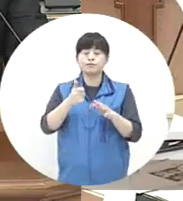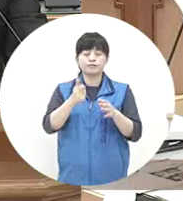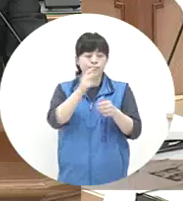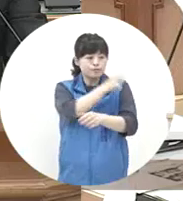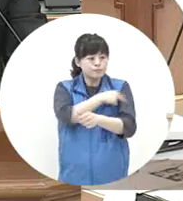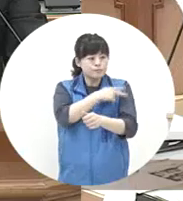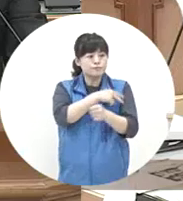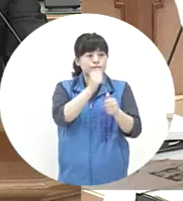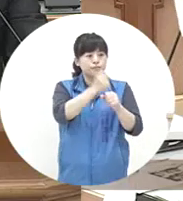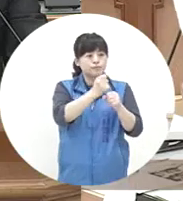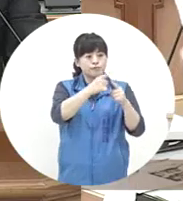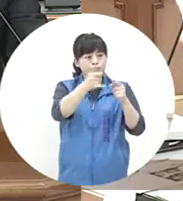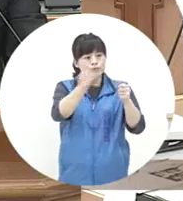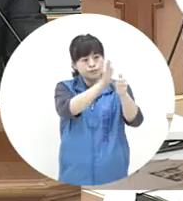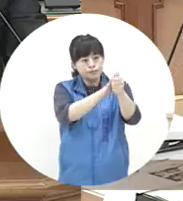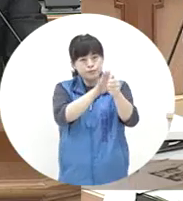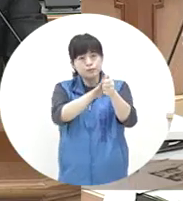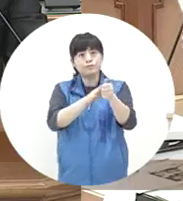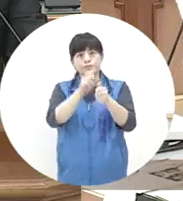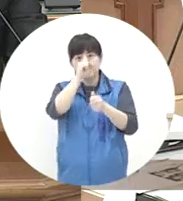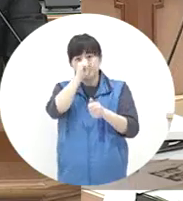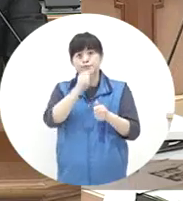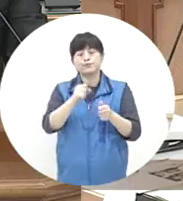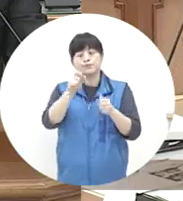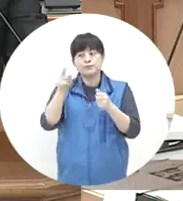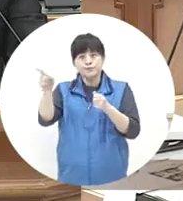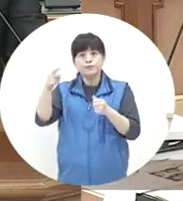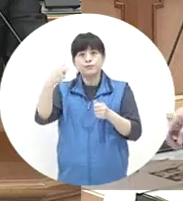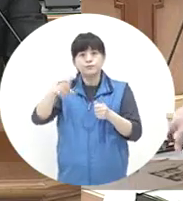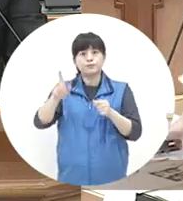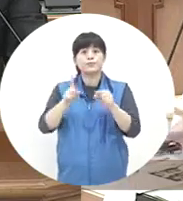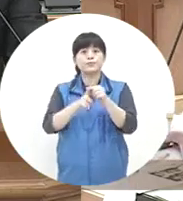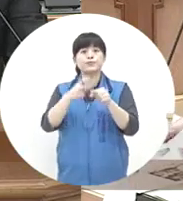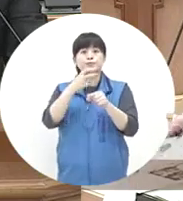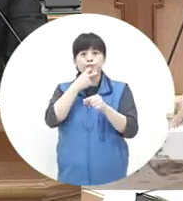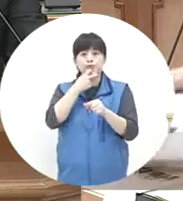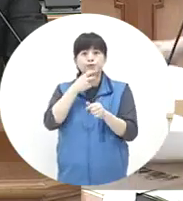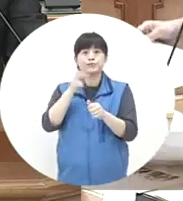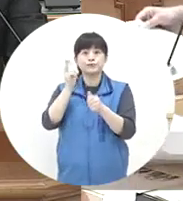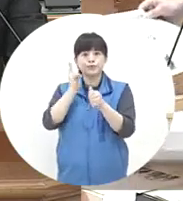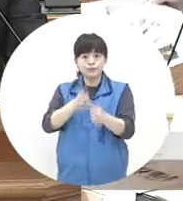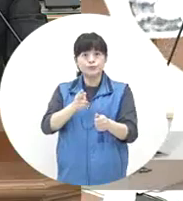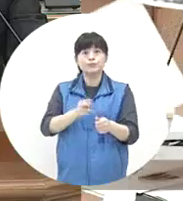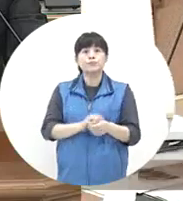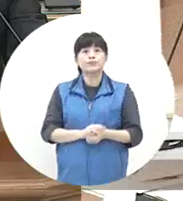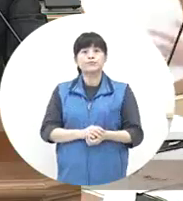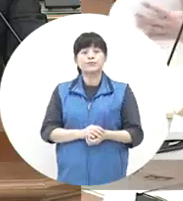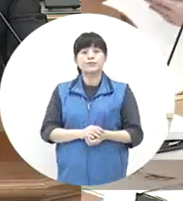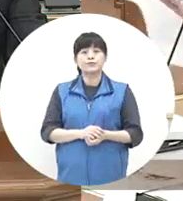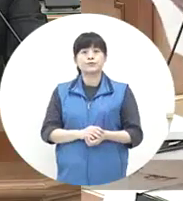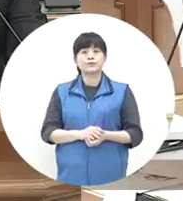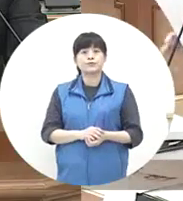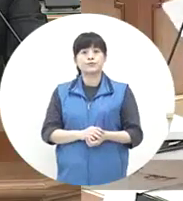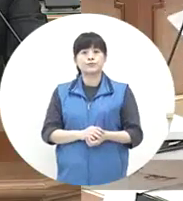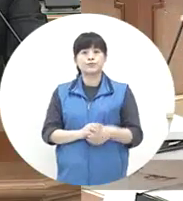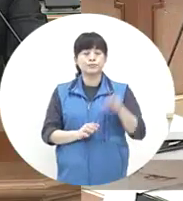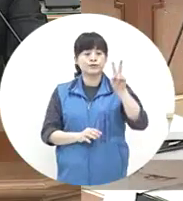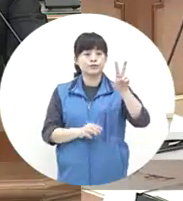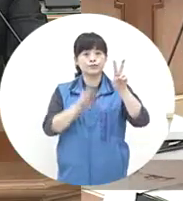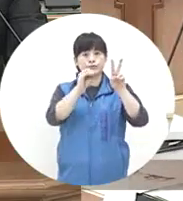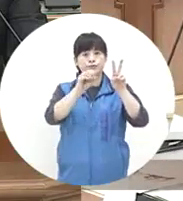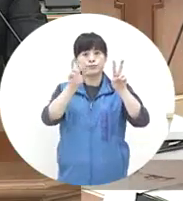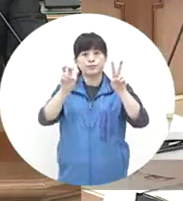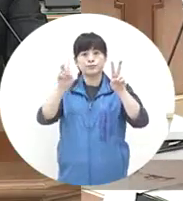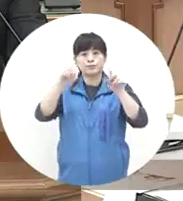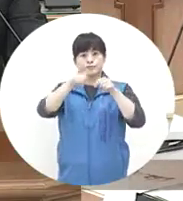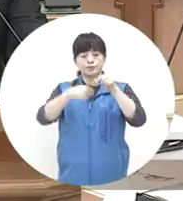之外呢，他还在中央指示，在2022年